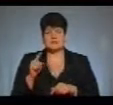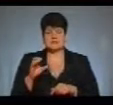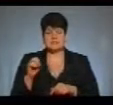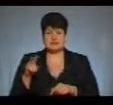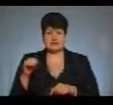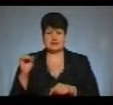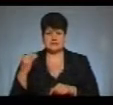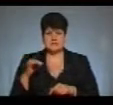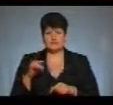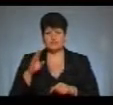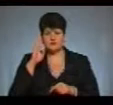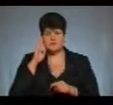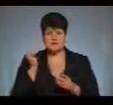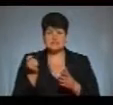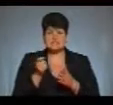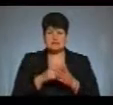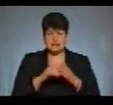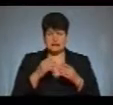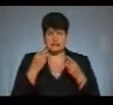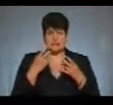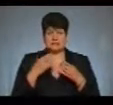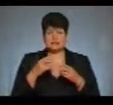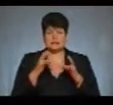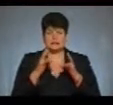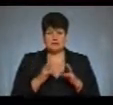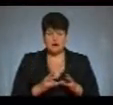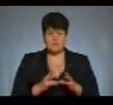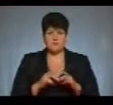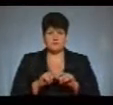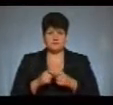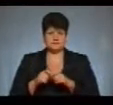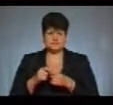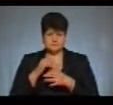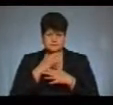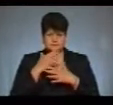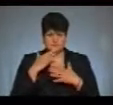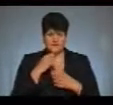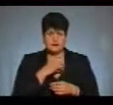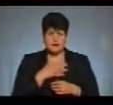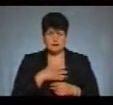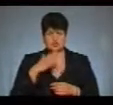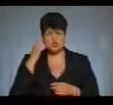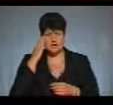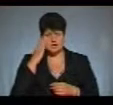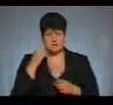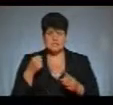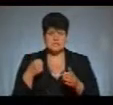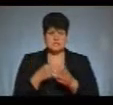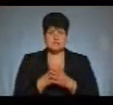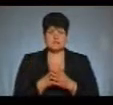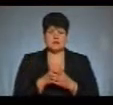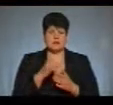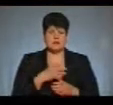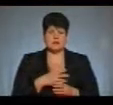закрита черепно-мозкова травма, перелом щелепи, кісток передпліччя та ребер, а також численні рани черепа і забійна рана коліна.